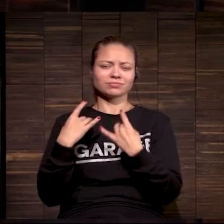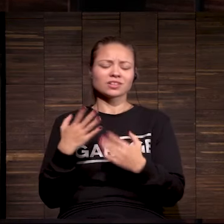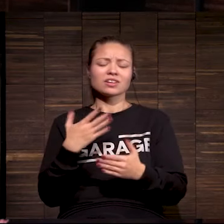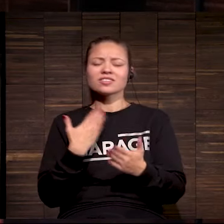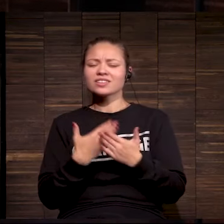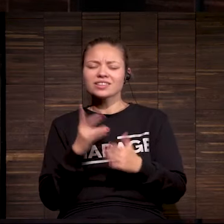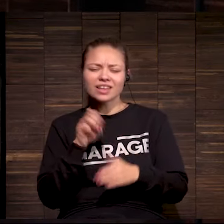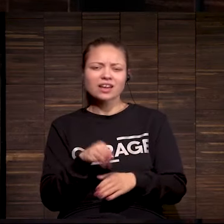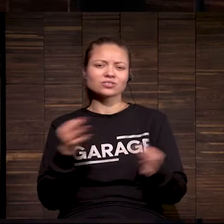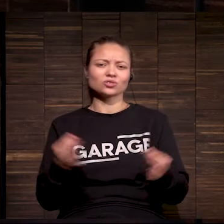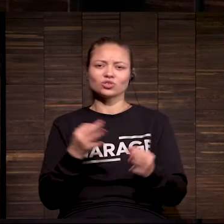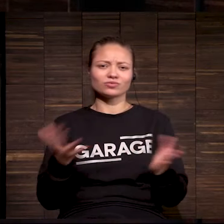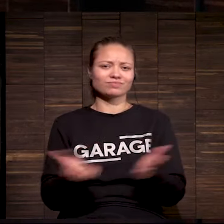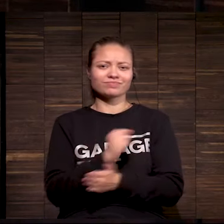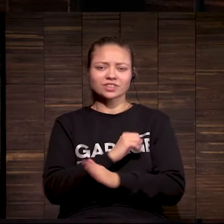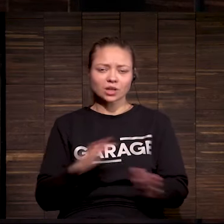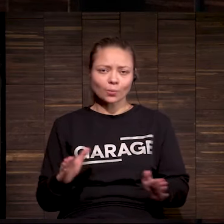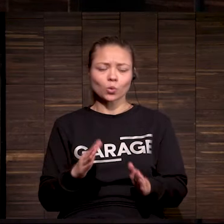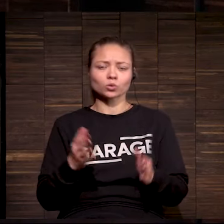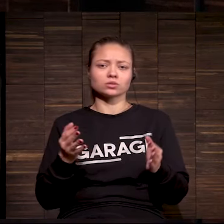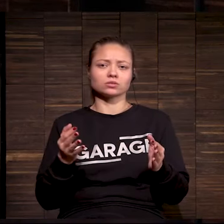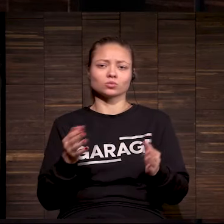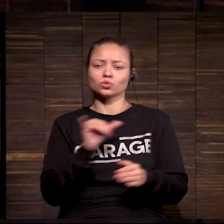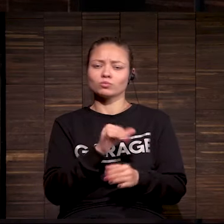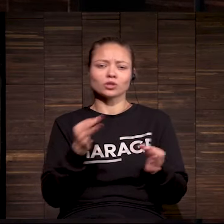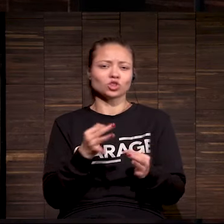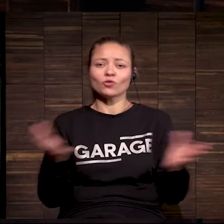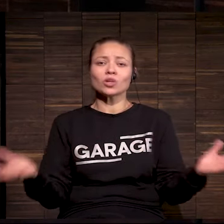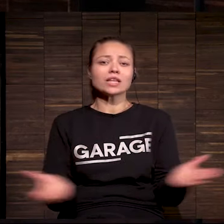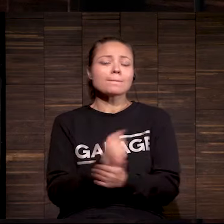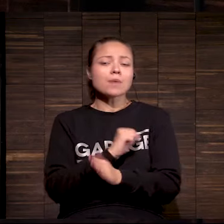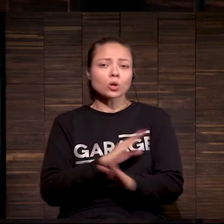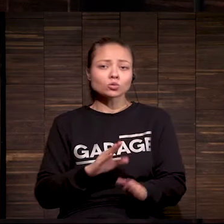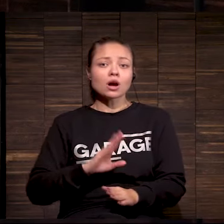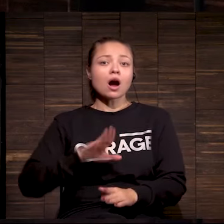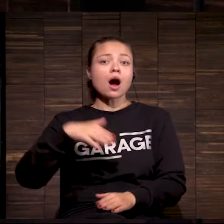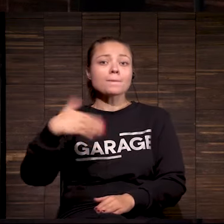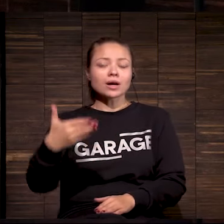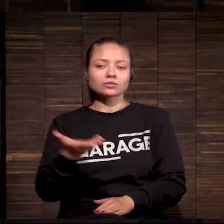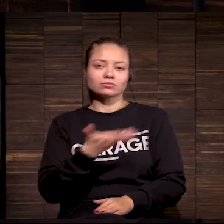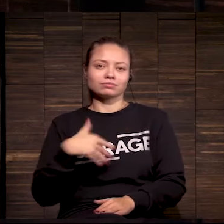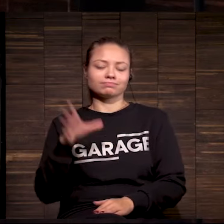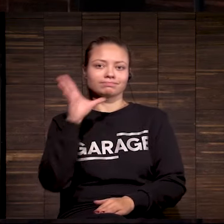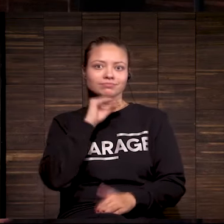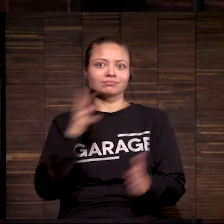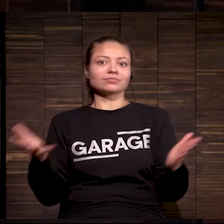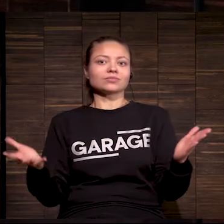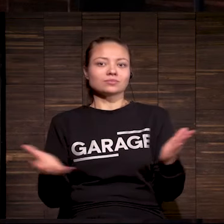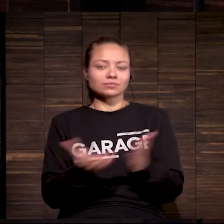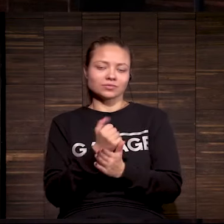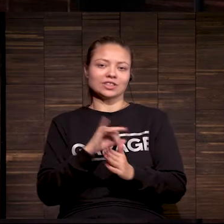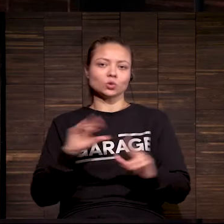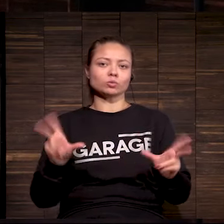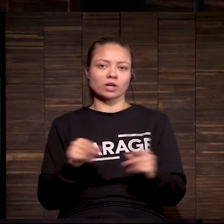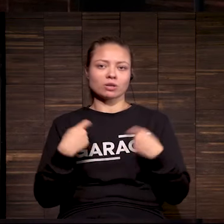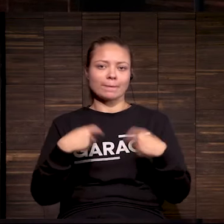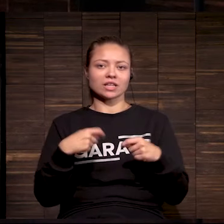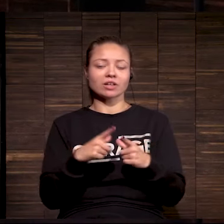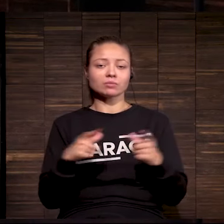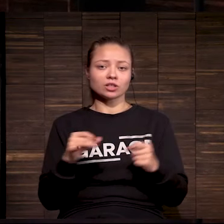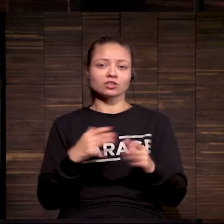сработает не у тебя не получится потом нам удалось успешно продавать билеты и все у нас